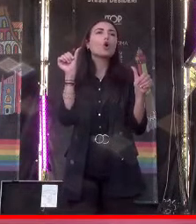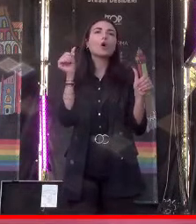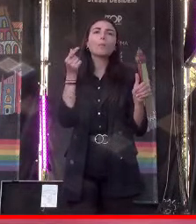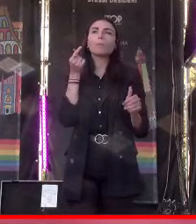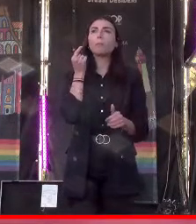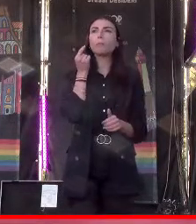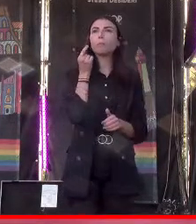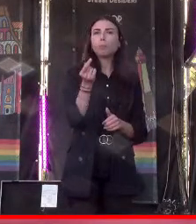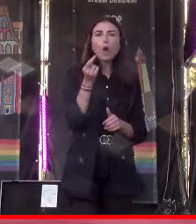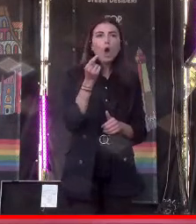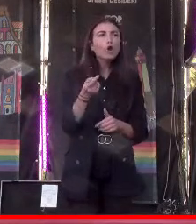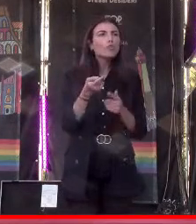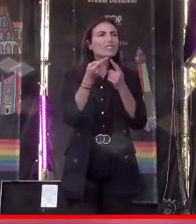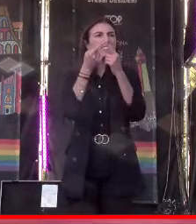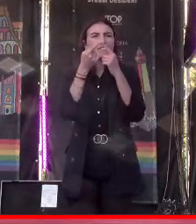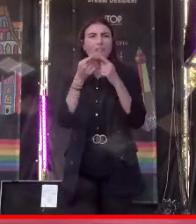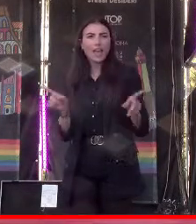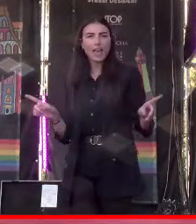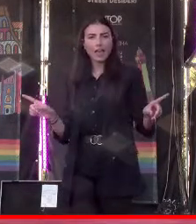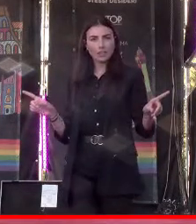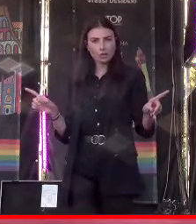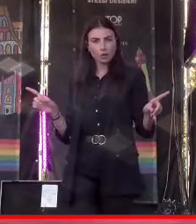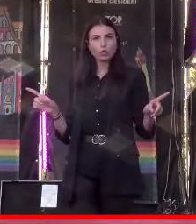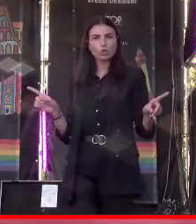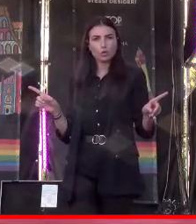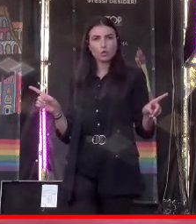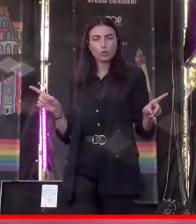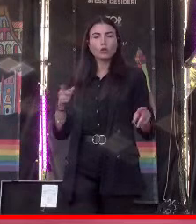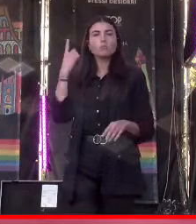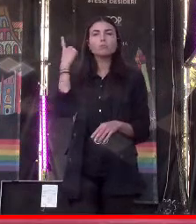un lavoro che sia